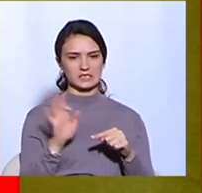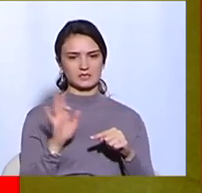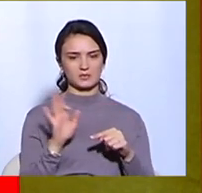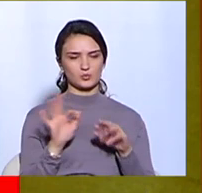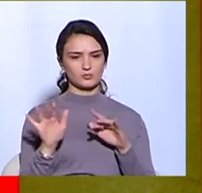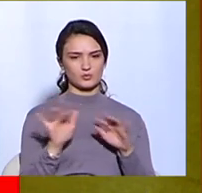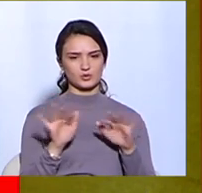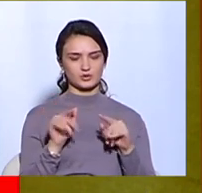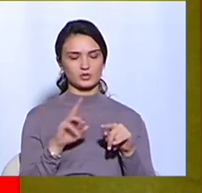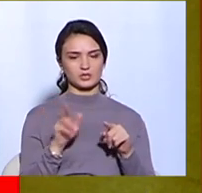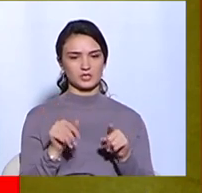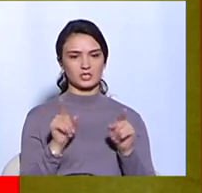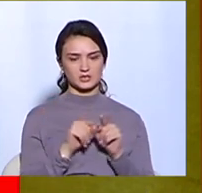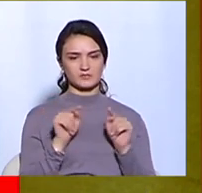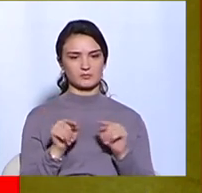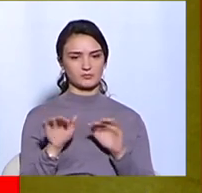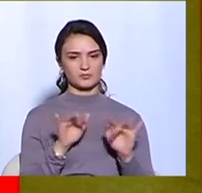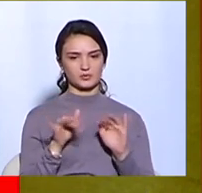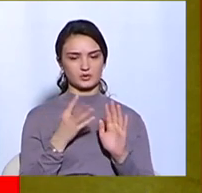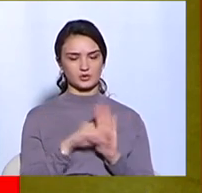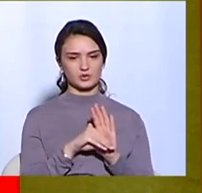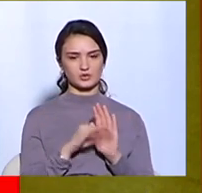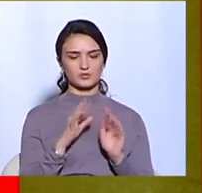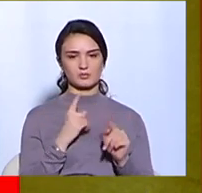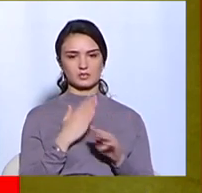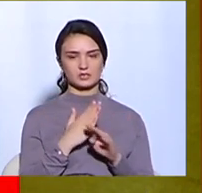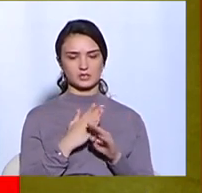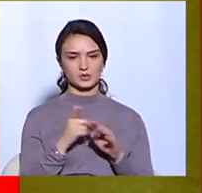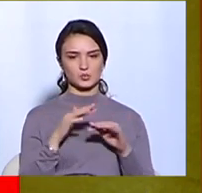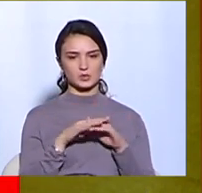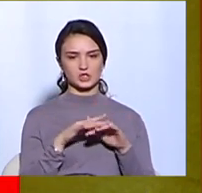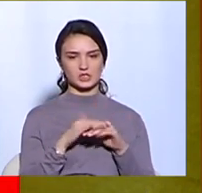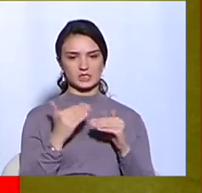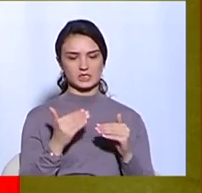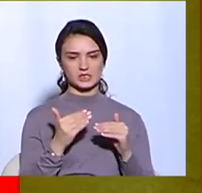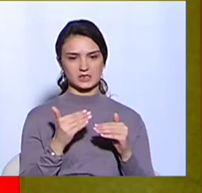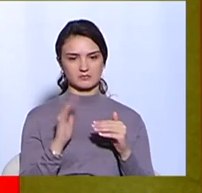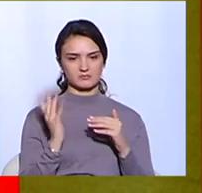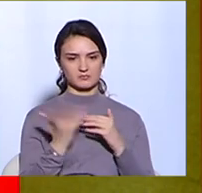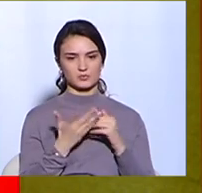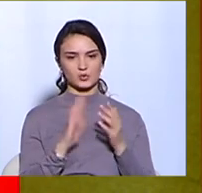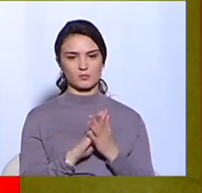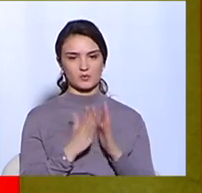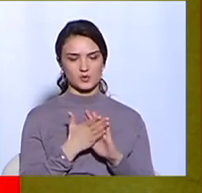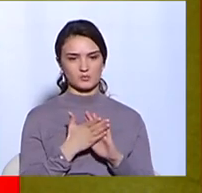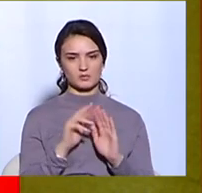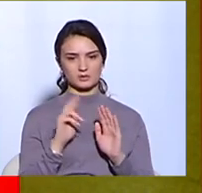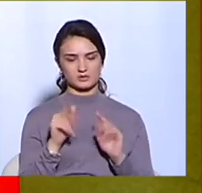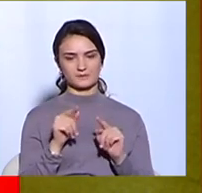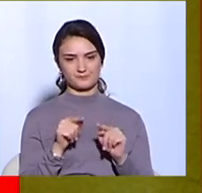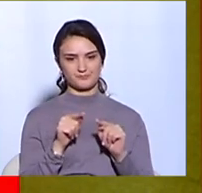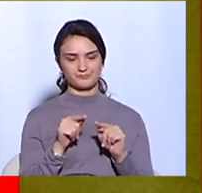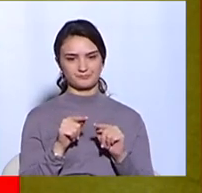ქიმიურ პროცესში და აგრეთვე იმ პროცესში, რომელიც განსაზღვრავს უჯრედის გარსის მდგომარეობას, უჯრედში და